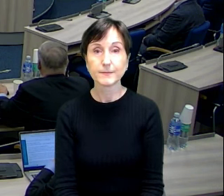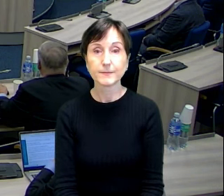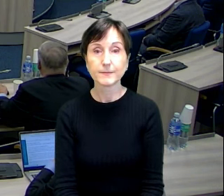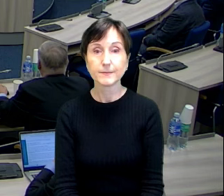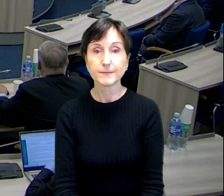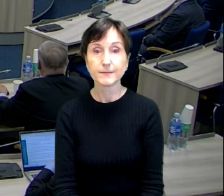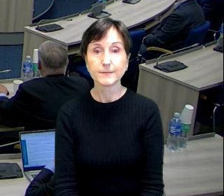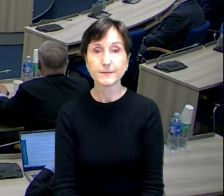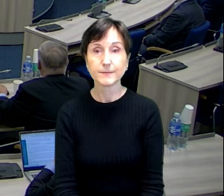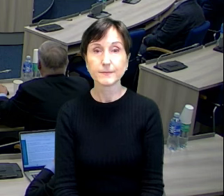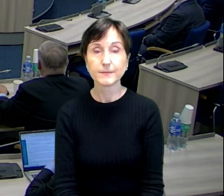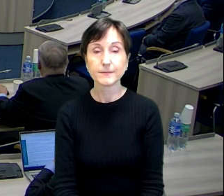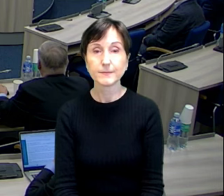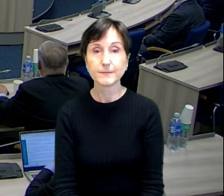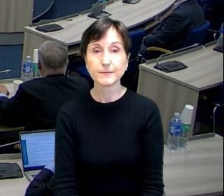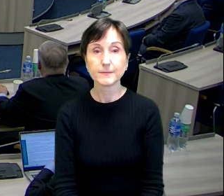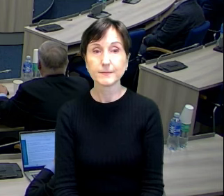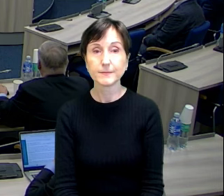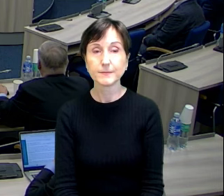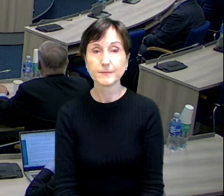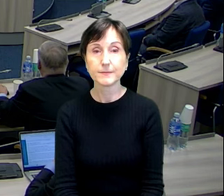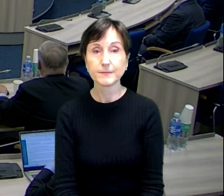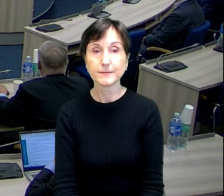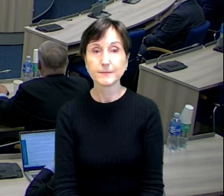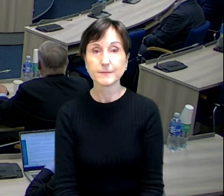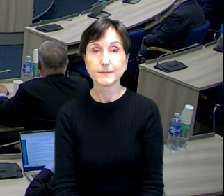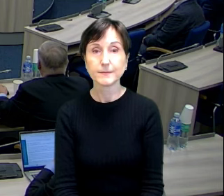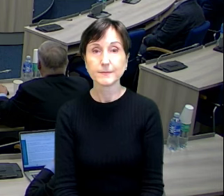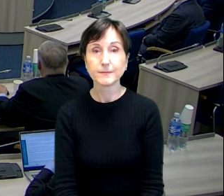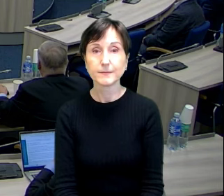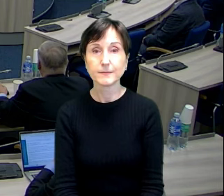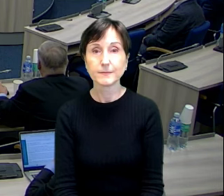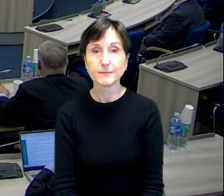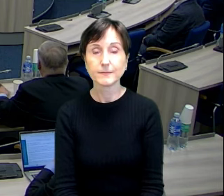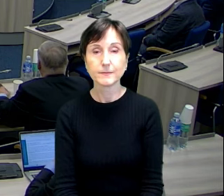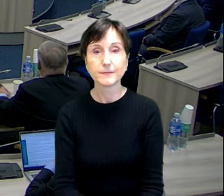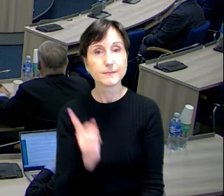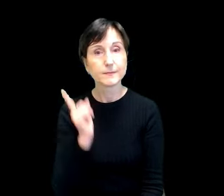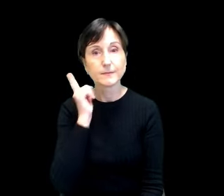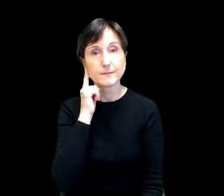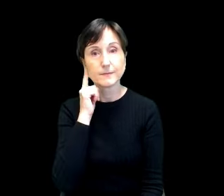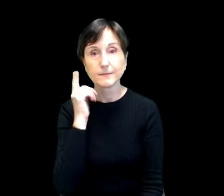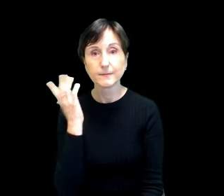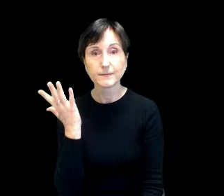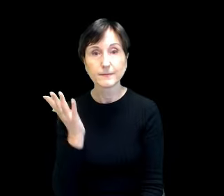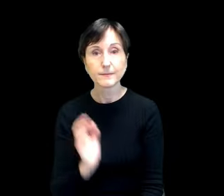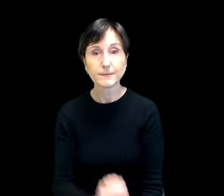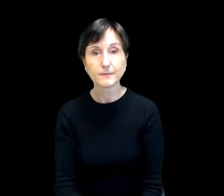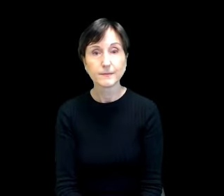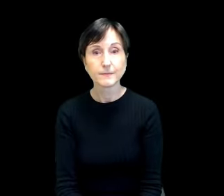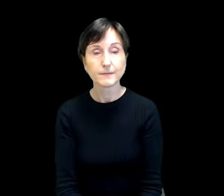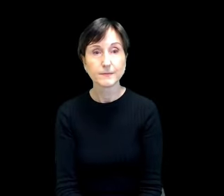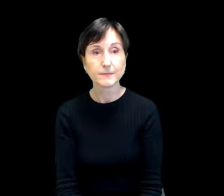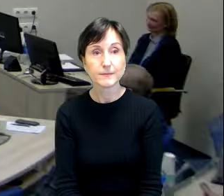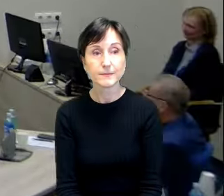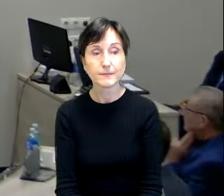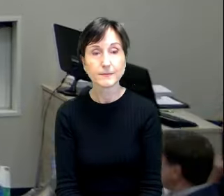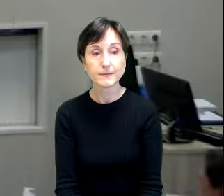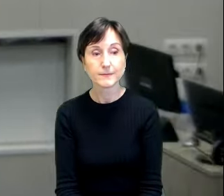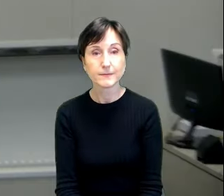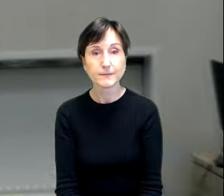žmogus per mažai šneka bet gerbiu šitą instituciją iš tikrųjų o dirb ir ačiū